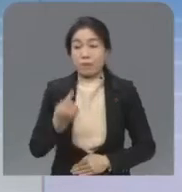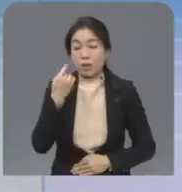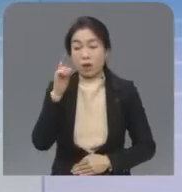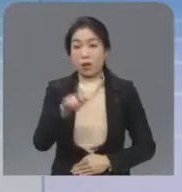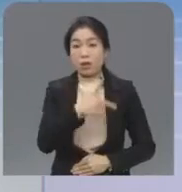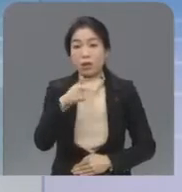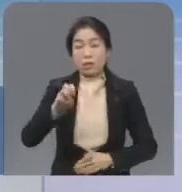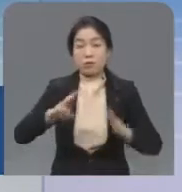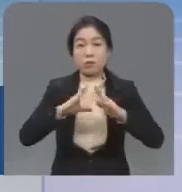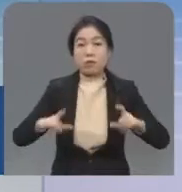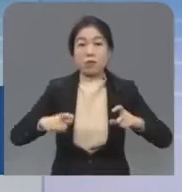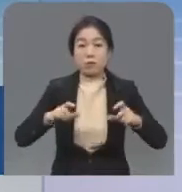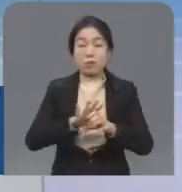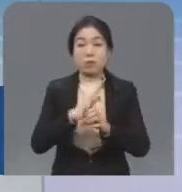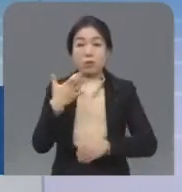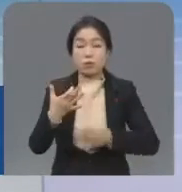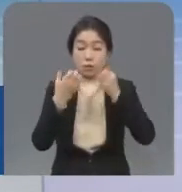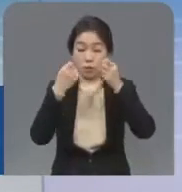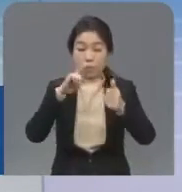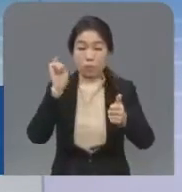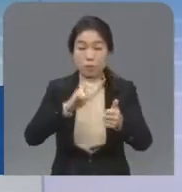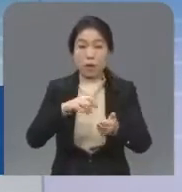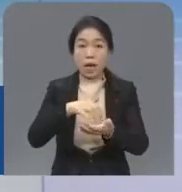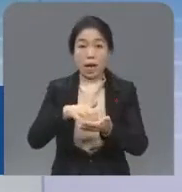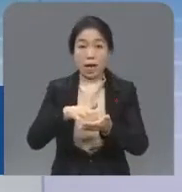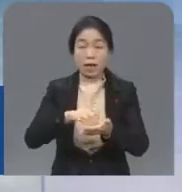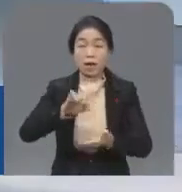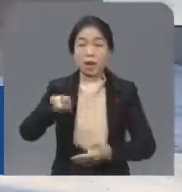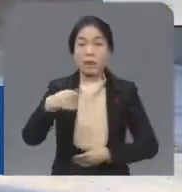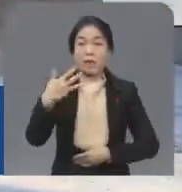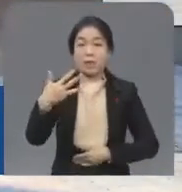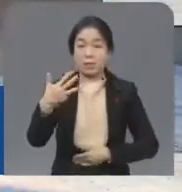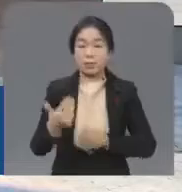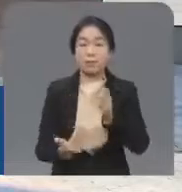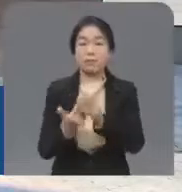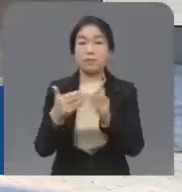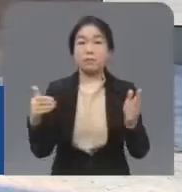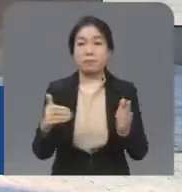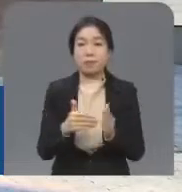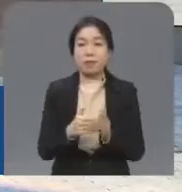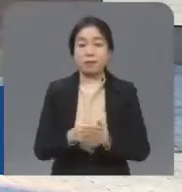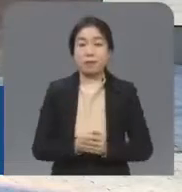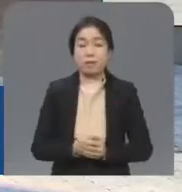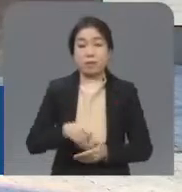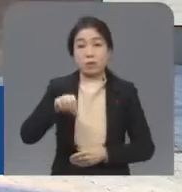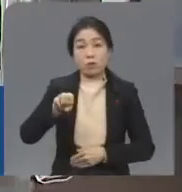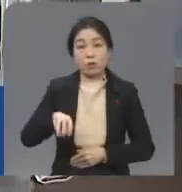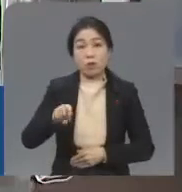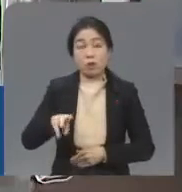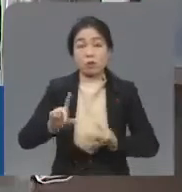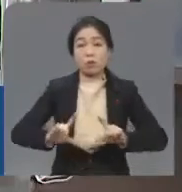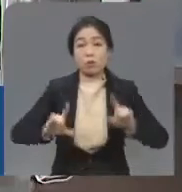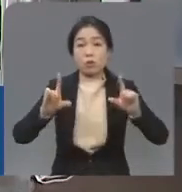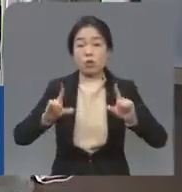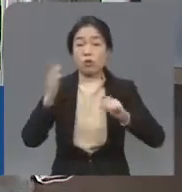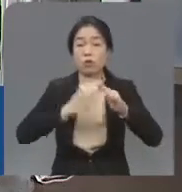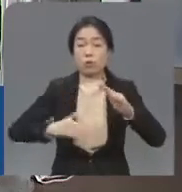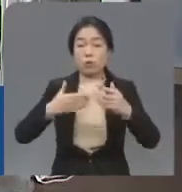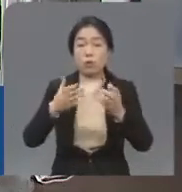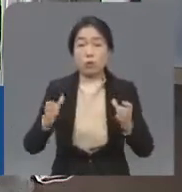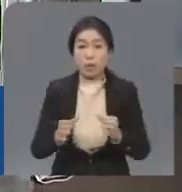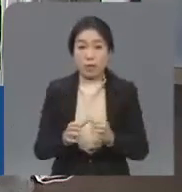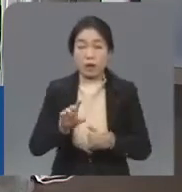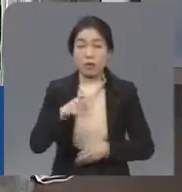어제 하루 광주와 전남에서 코로나19 신규 확진자 108명이 발생했습니다. 광주시는 동구 소재